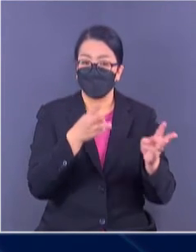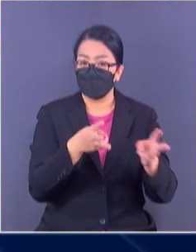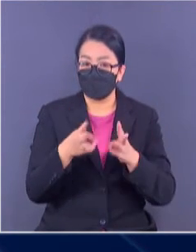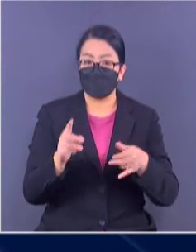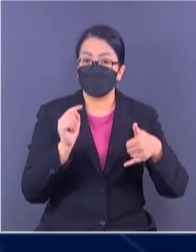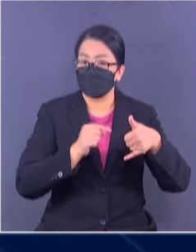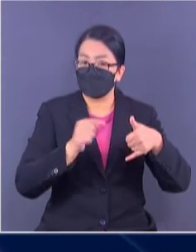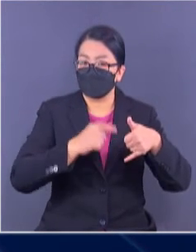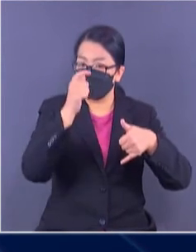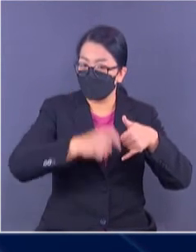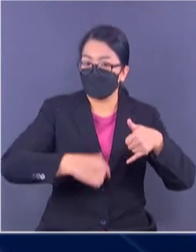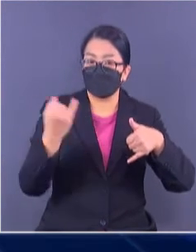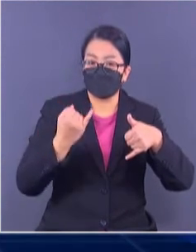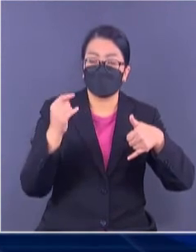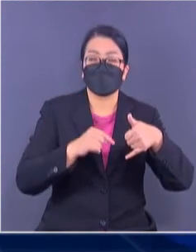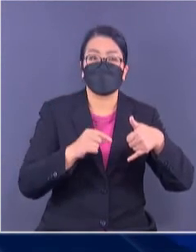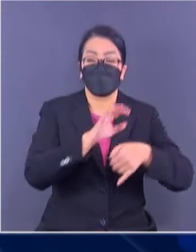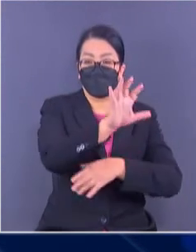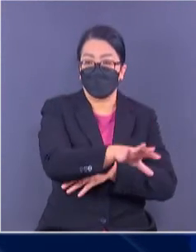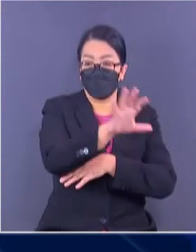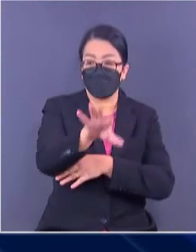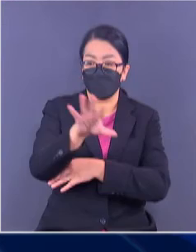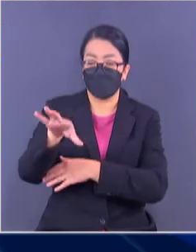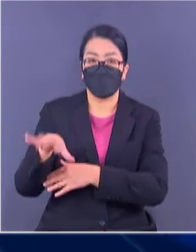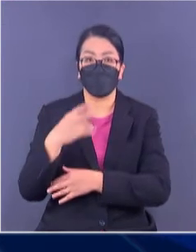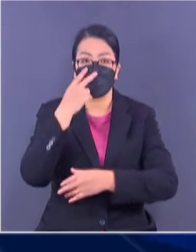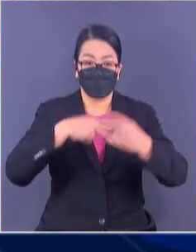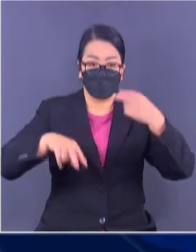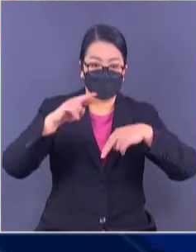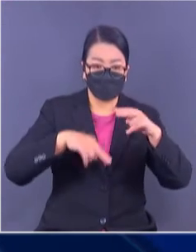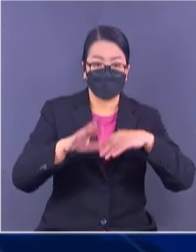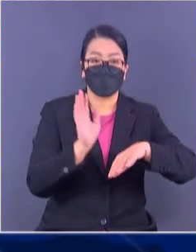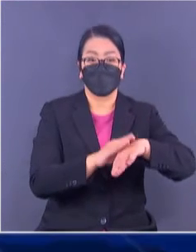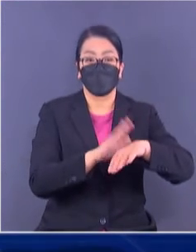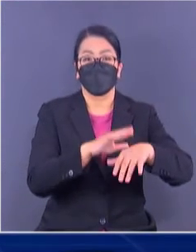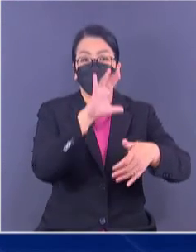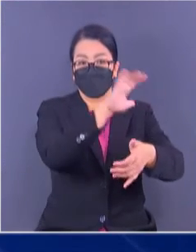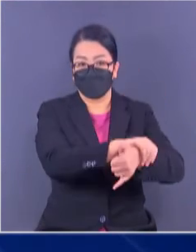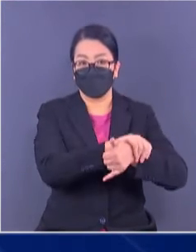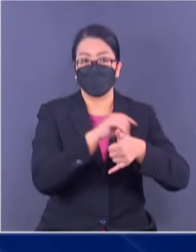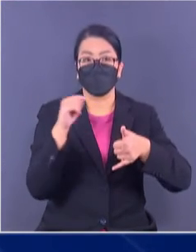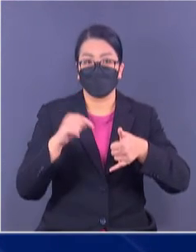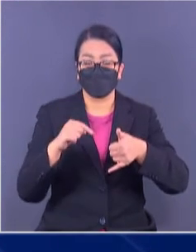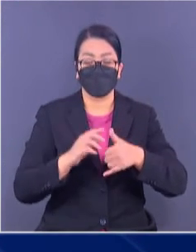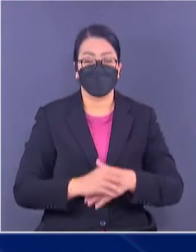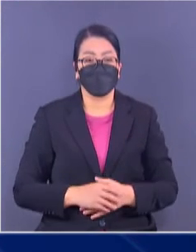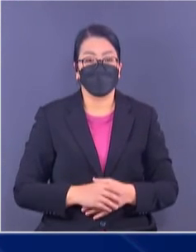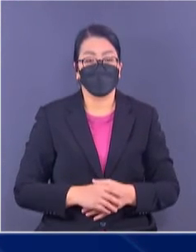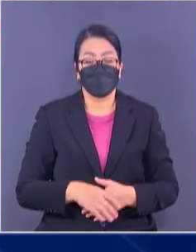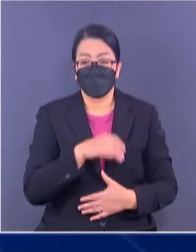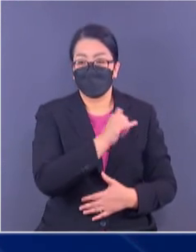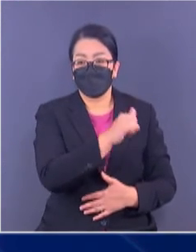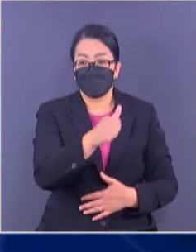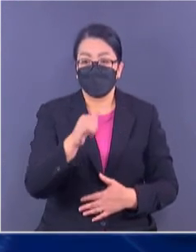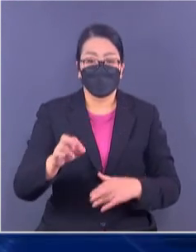เมื่อวันที่10กรกฎาคมที่ผ่านมาก็ให้ตำรวจตรวจสอบแล้วก็ตามตัวคนร้ายรายนี้มาดำเนินคดีเพราะก่อเหตุไปแทบทุกร้านเล